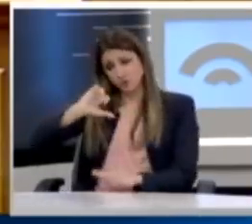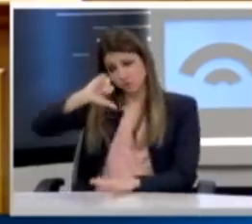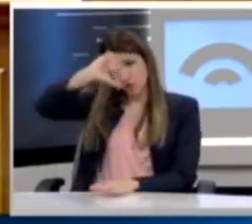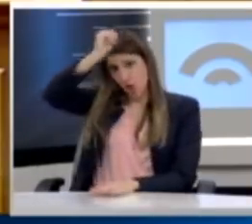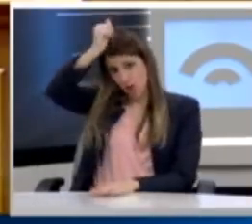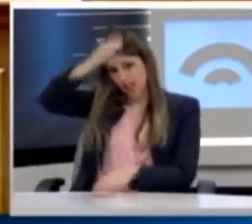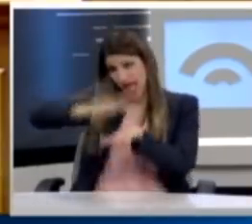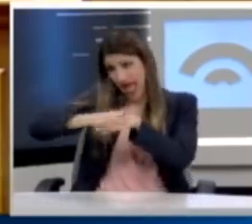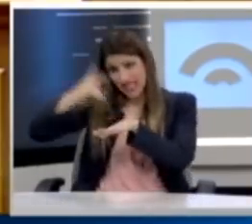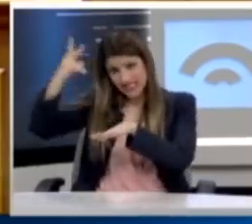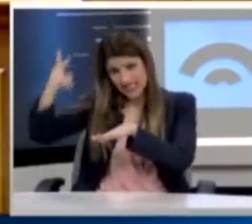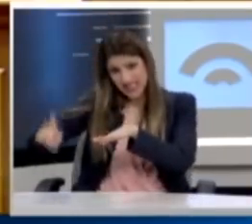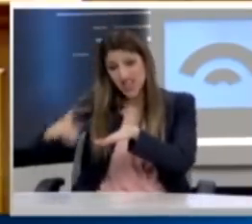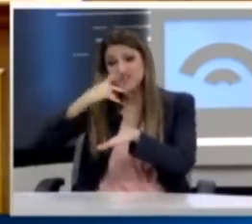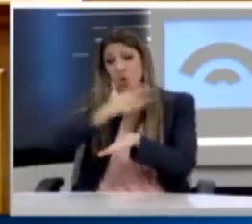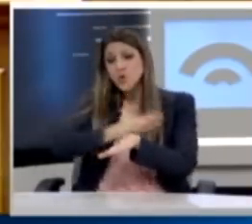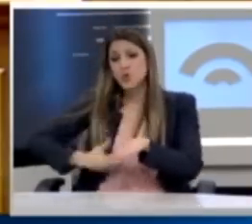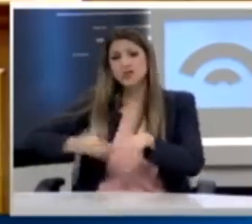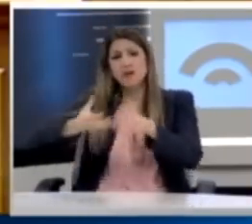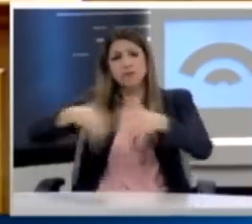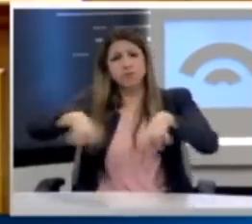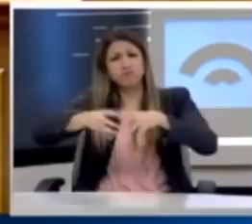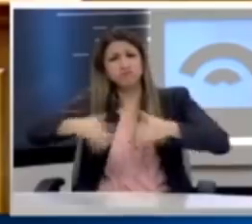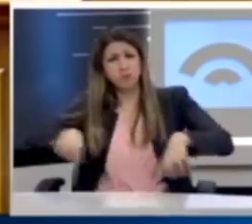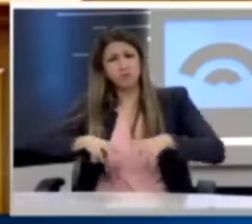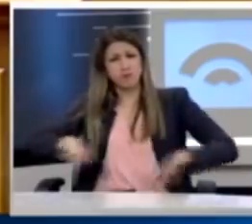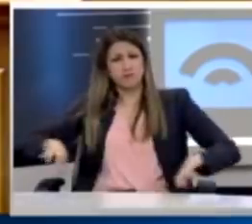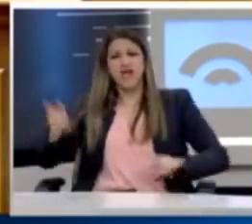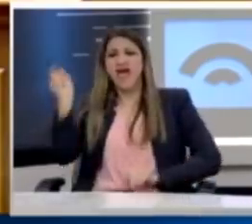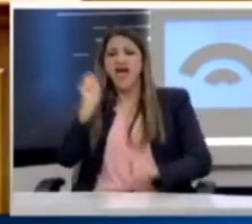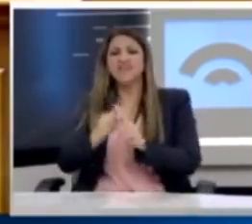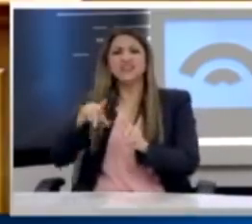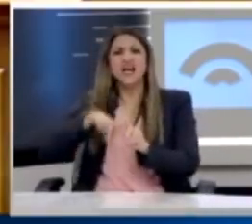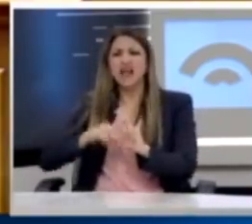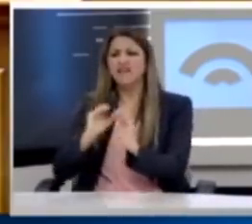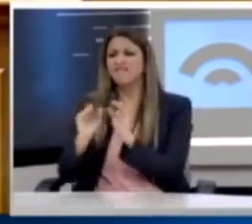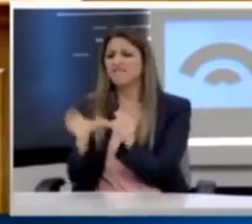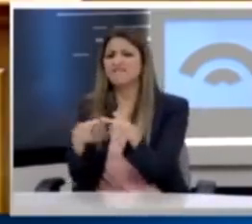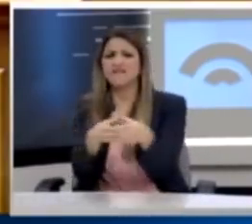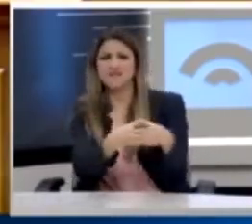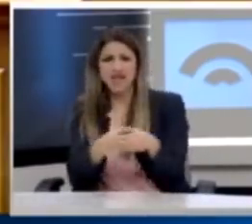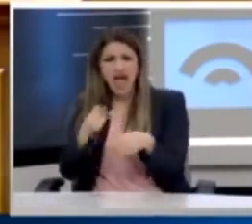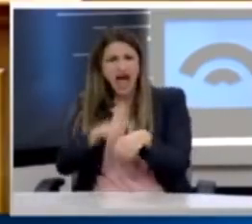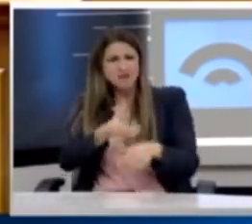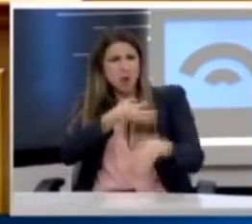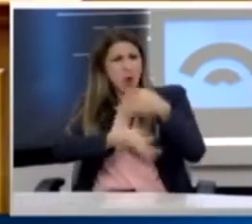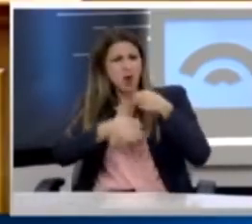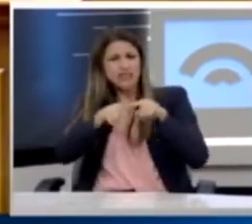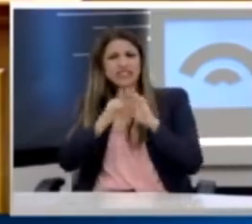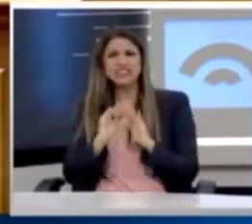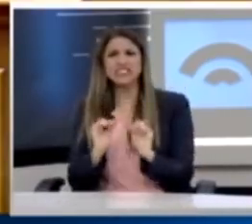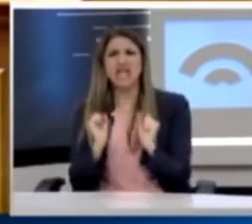επαναχάραξη συνόρων, στη διαμόρφωση κρατών προτεκτοράτων και τα περί ασφάλειας και ειρήνης